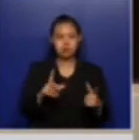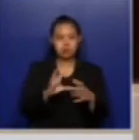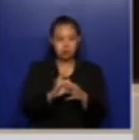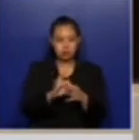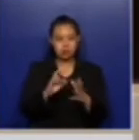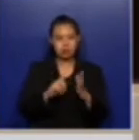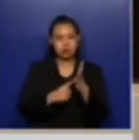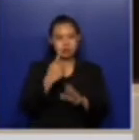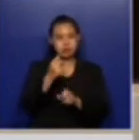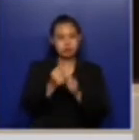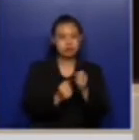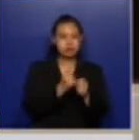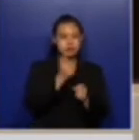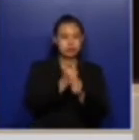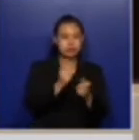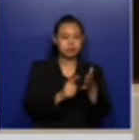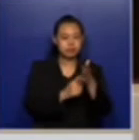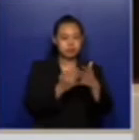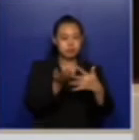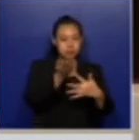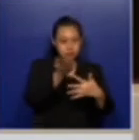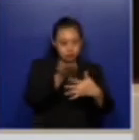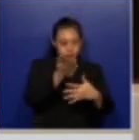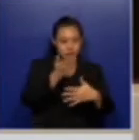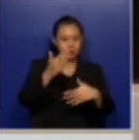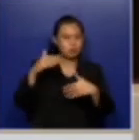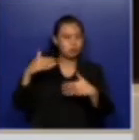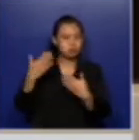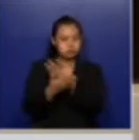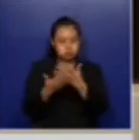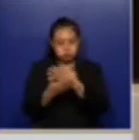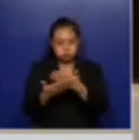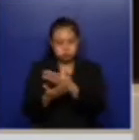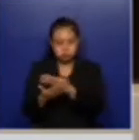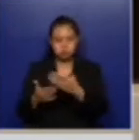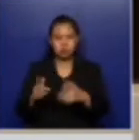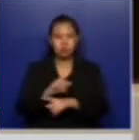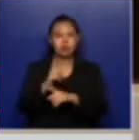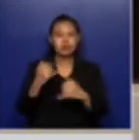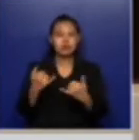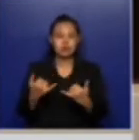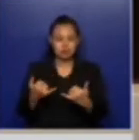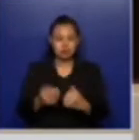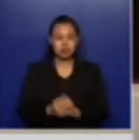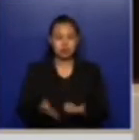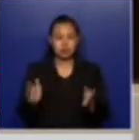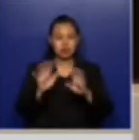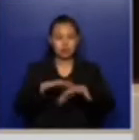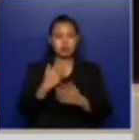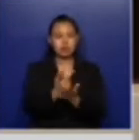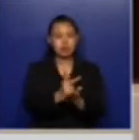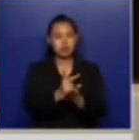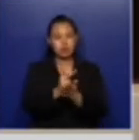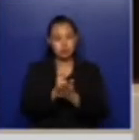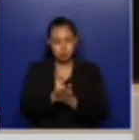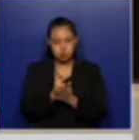ต่ต้นปีมาจนถึงเราพิจารณาวันนี้ก็จะเป็นงบประมาณจะเป็นเงินกู้ที่เรา